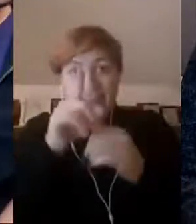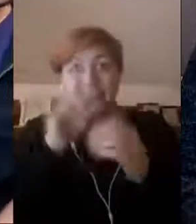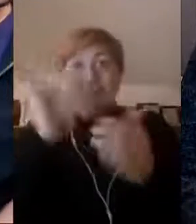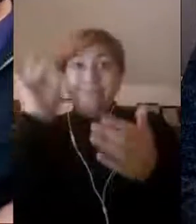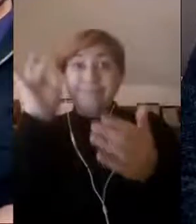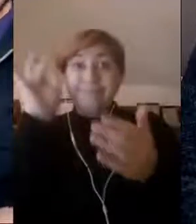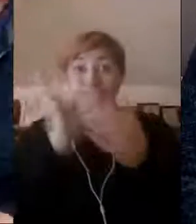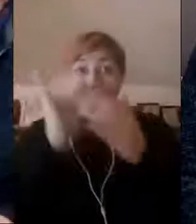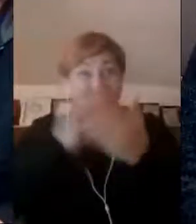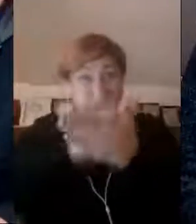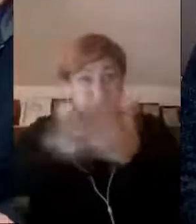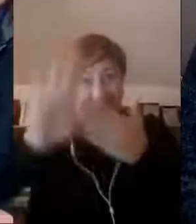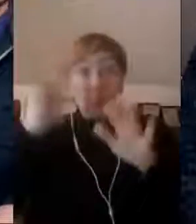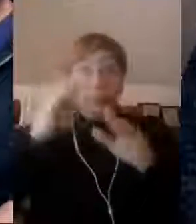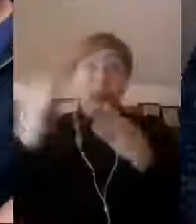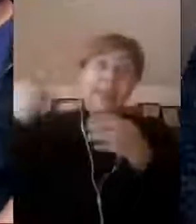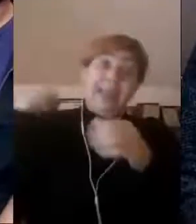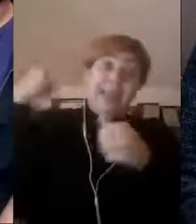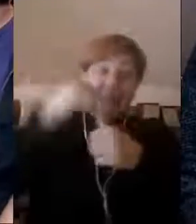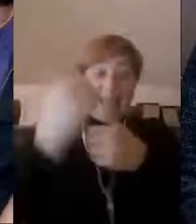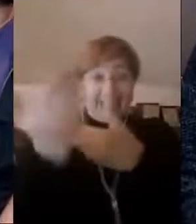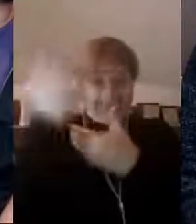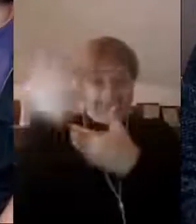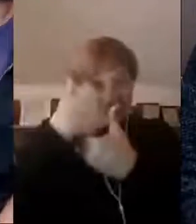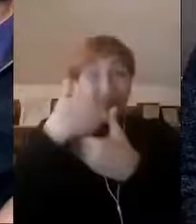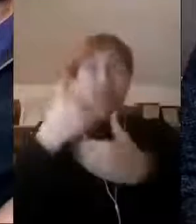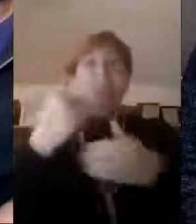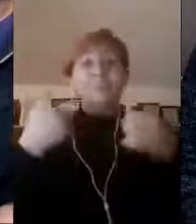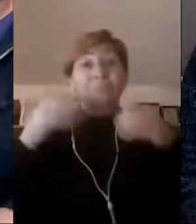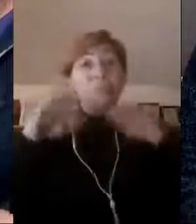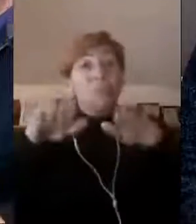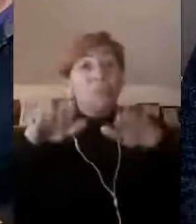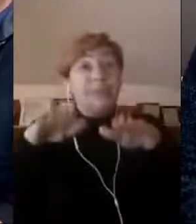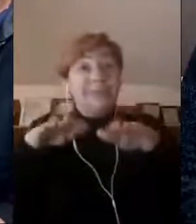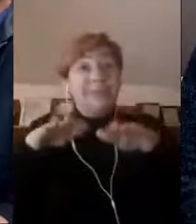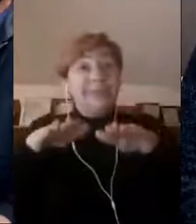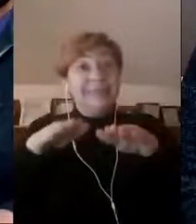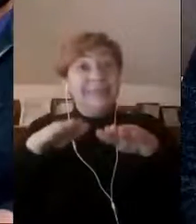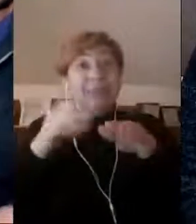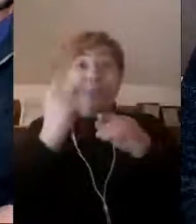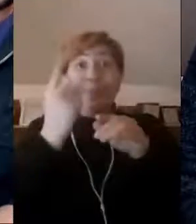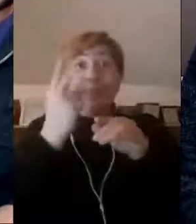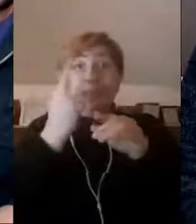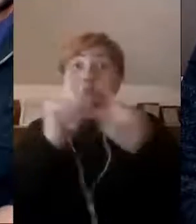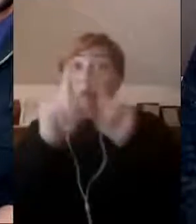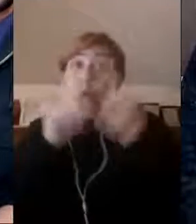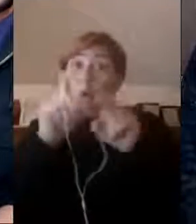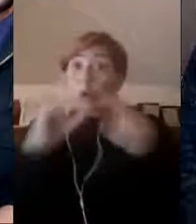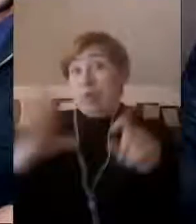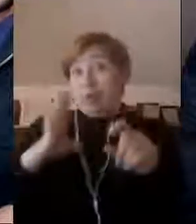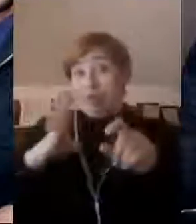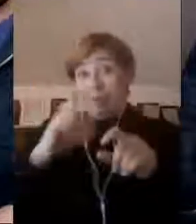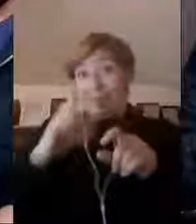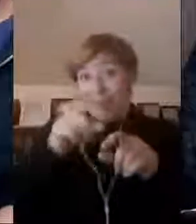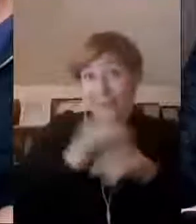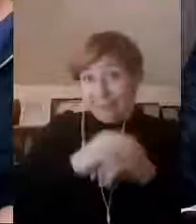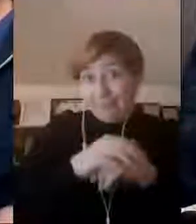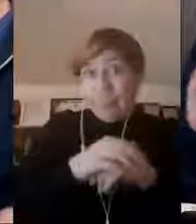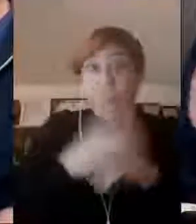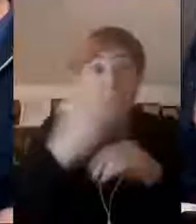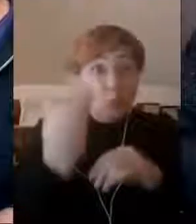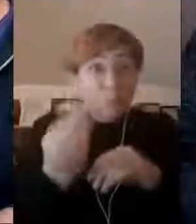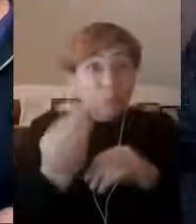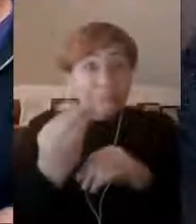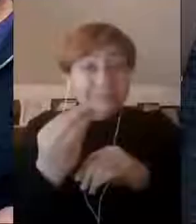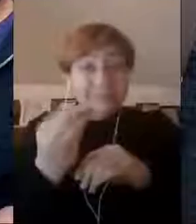attıktan sonra eğer tekrar bugün içine Discord'a gelirsen biz yayın konseptimiz içinde olan birkaç soru da yönlendiririz sana. Valla olur eğer